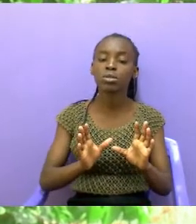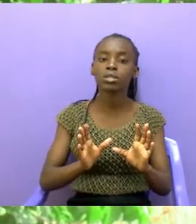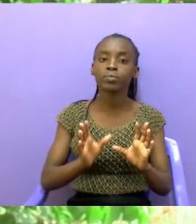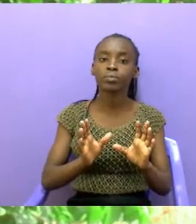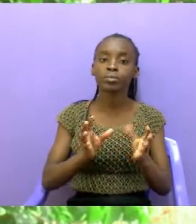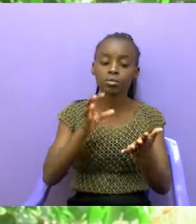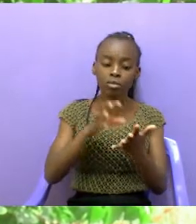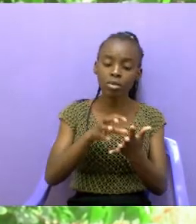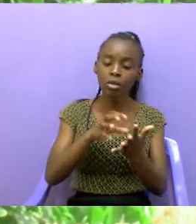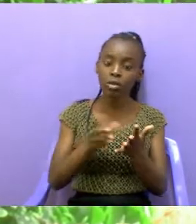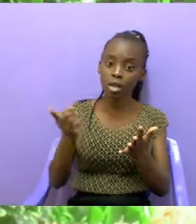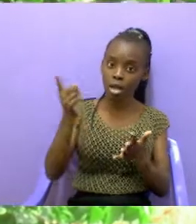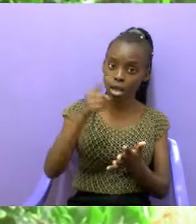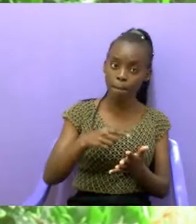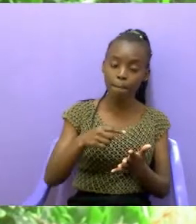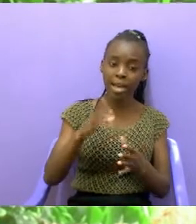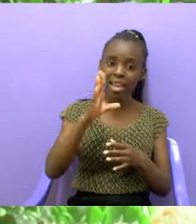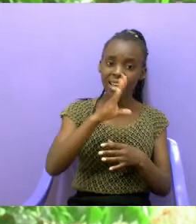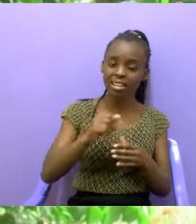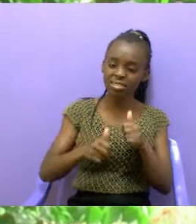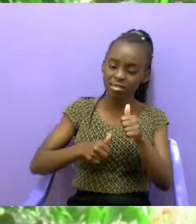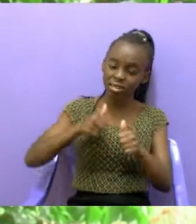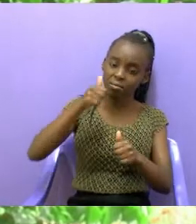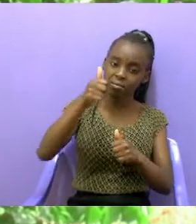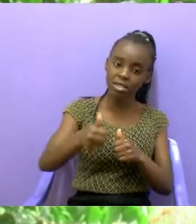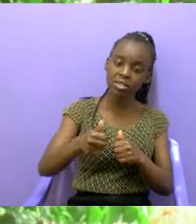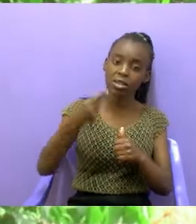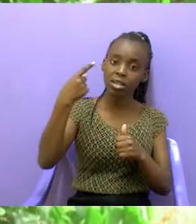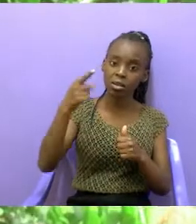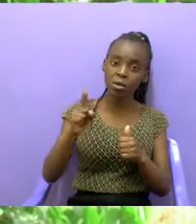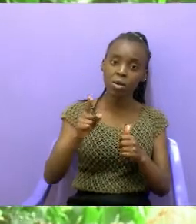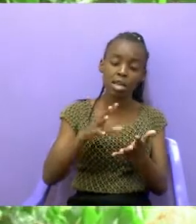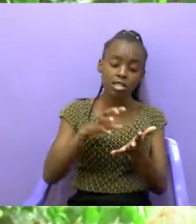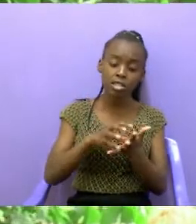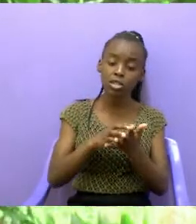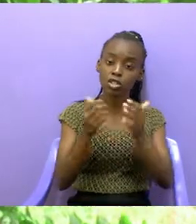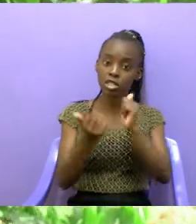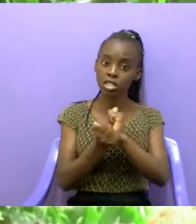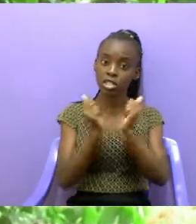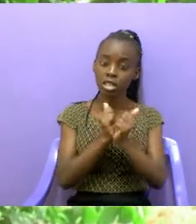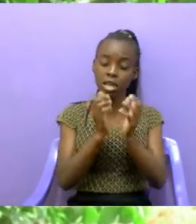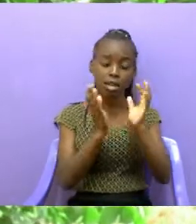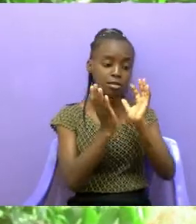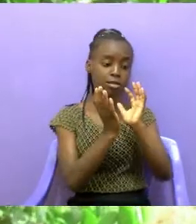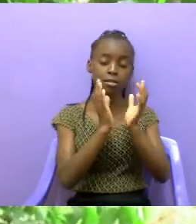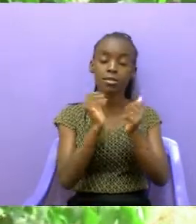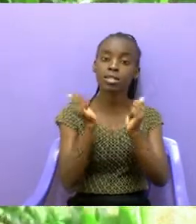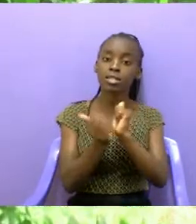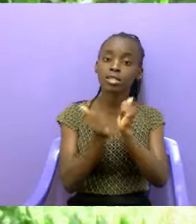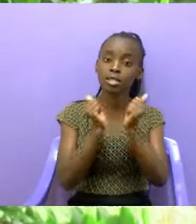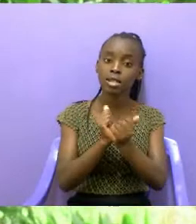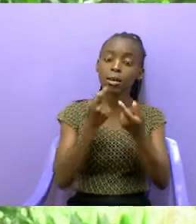huwa inakuja na hali inapita. Hali huwa zinabadilika. Majira huwa yanabadilika.